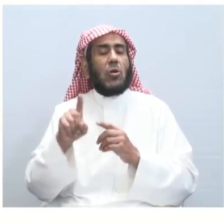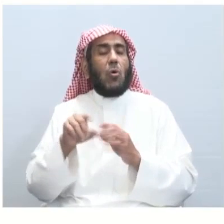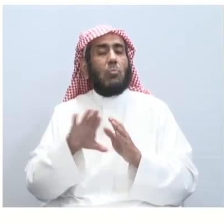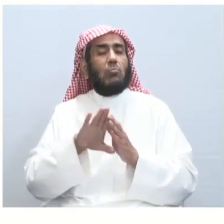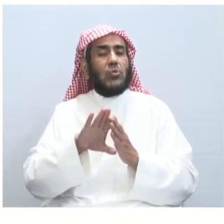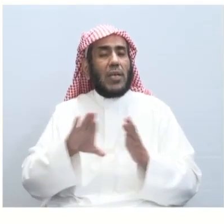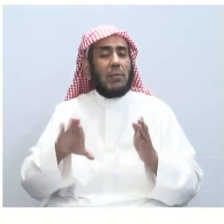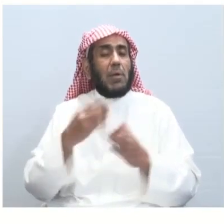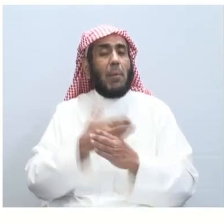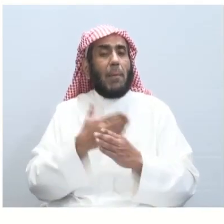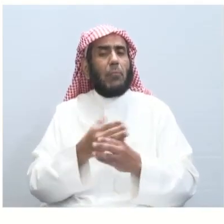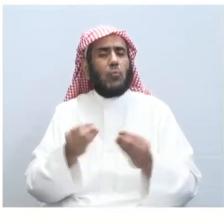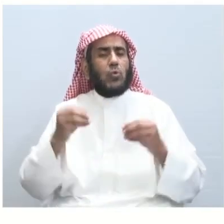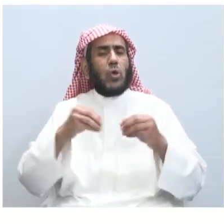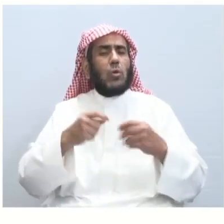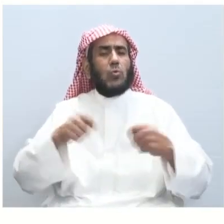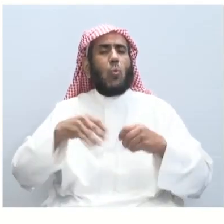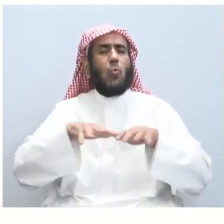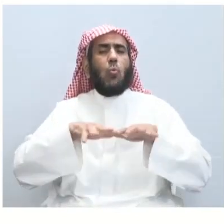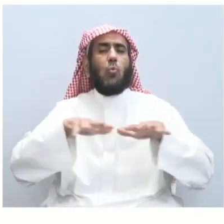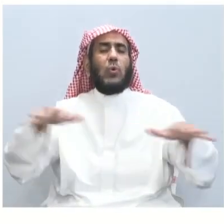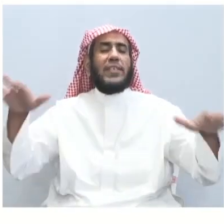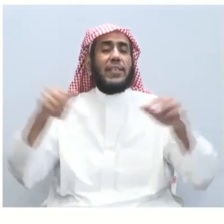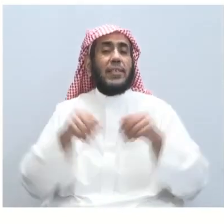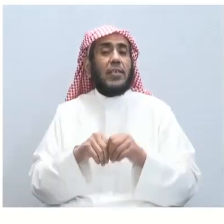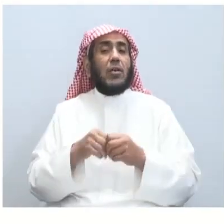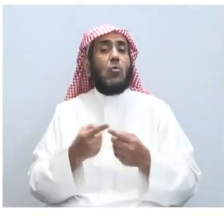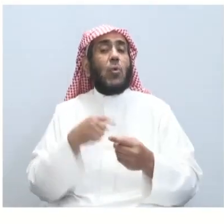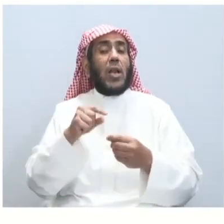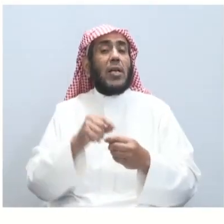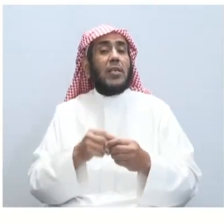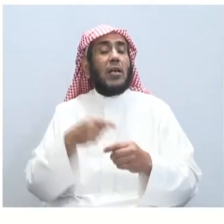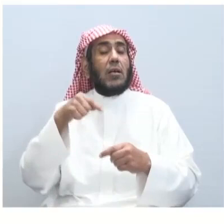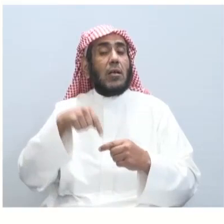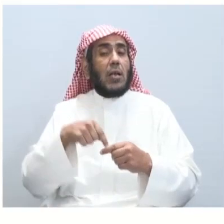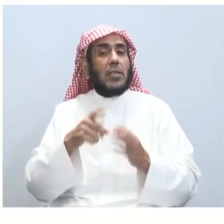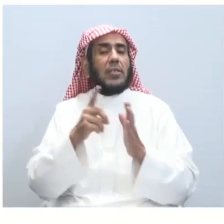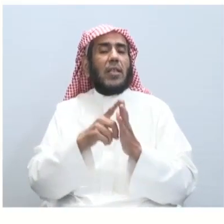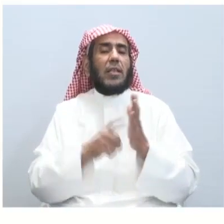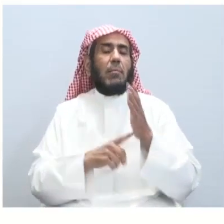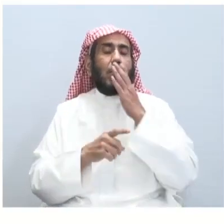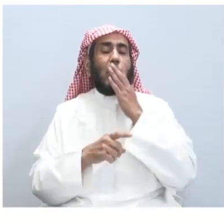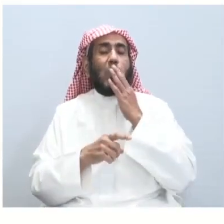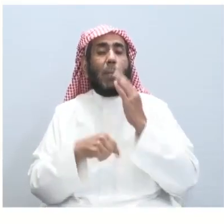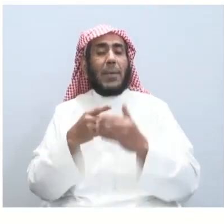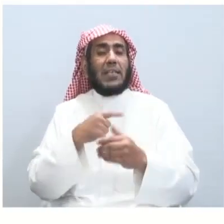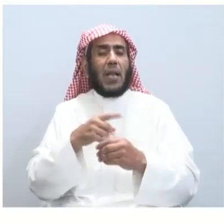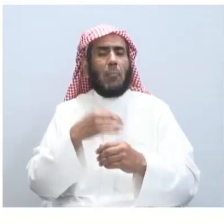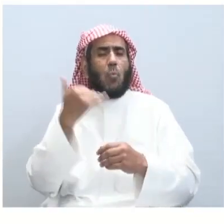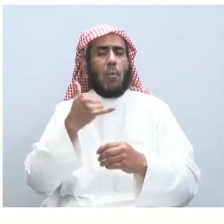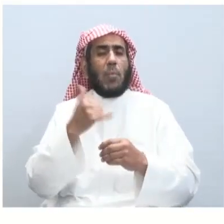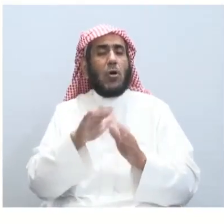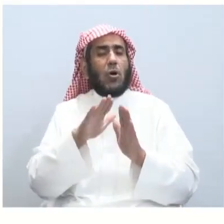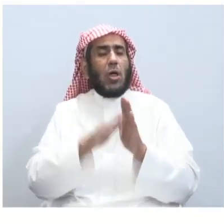مستقلا بسبب ازدياد التجاره وانتشارها والحاجه الى تنظيمها مما يتطلب ضروره